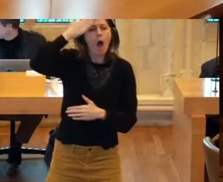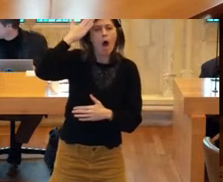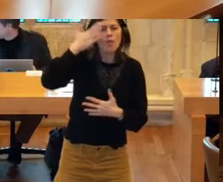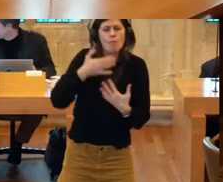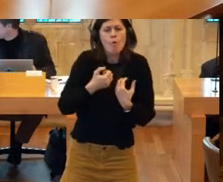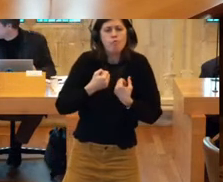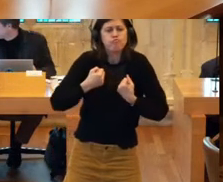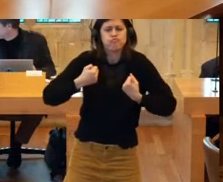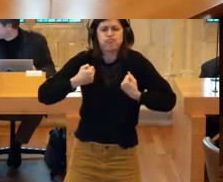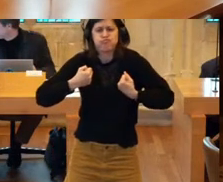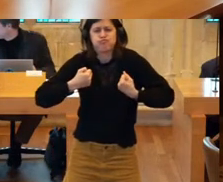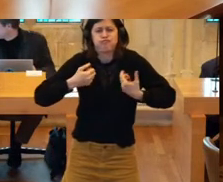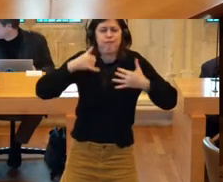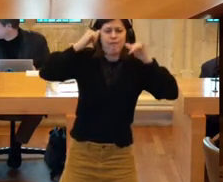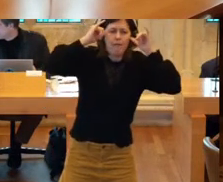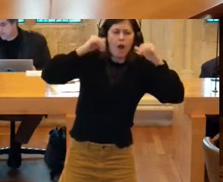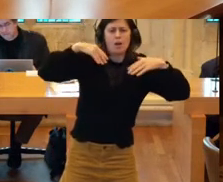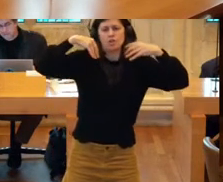enfin si vous voulez,